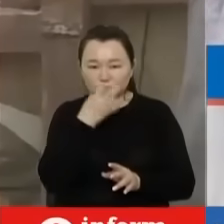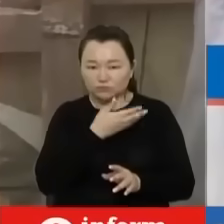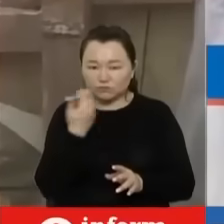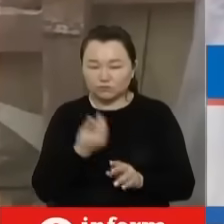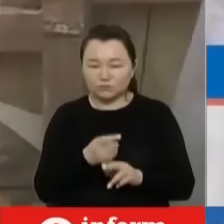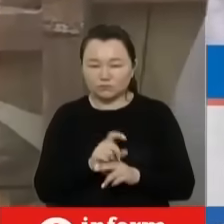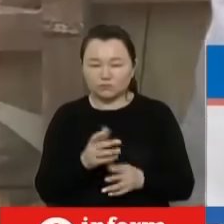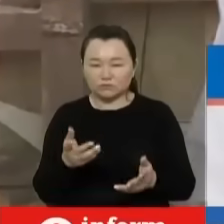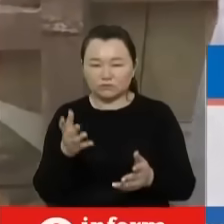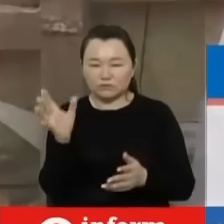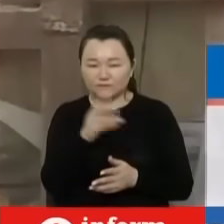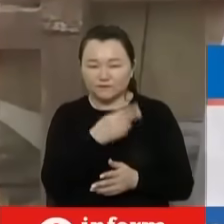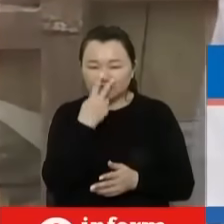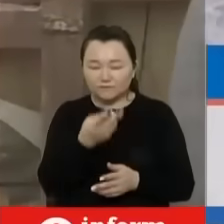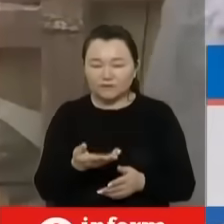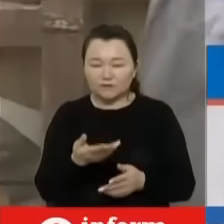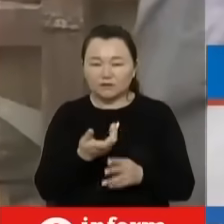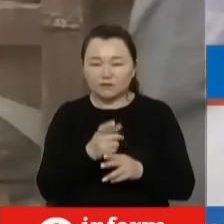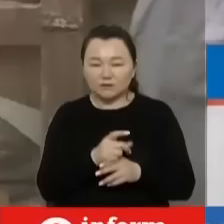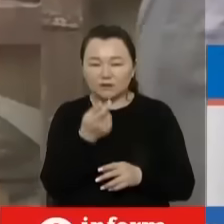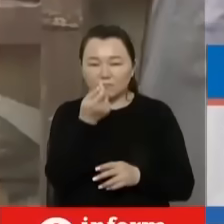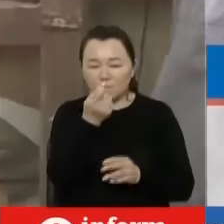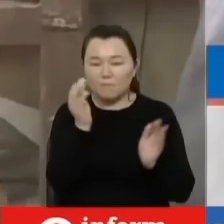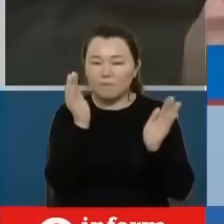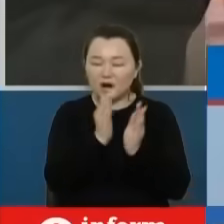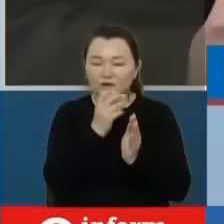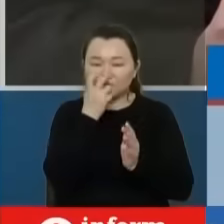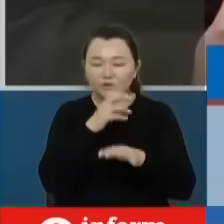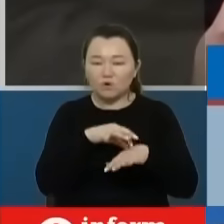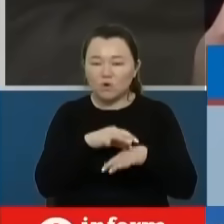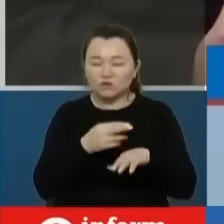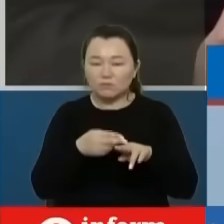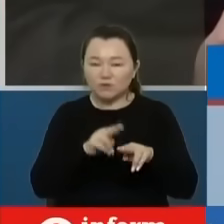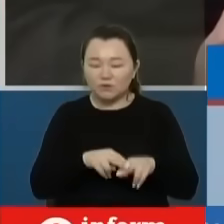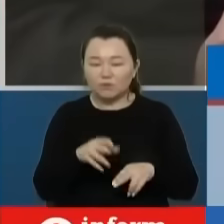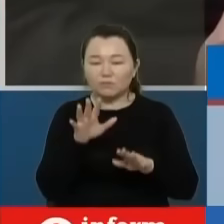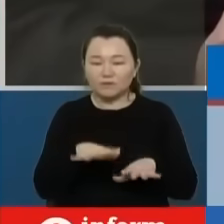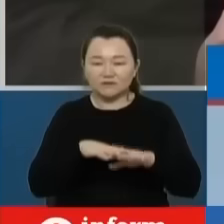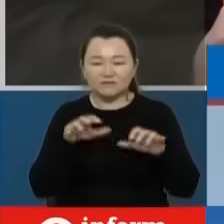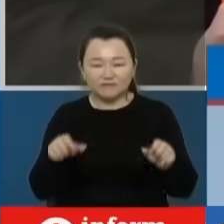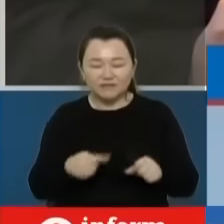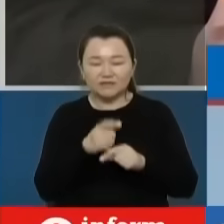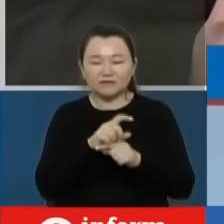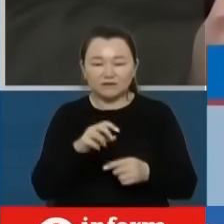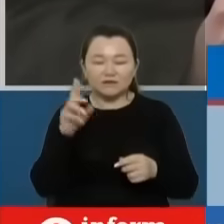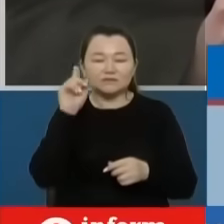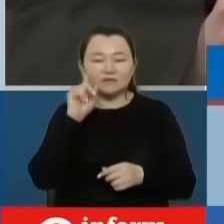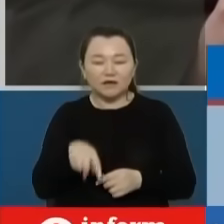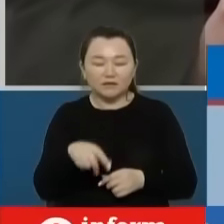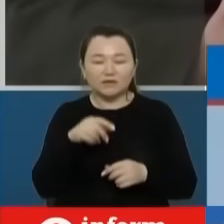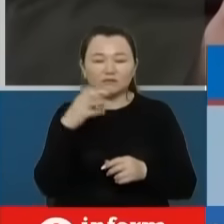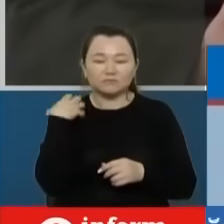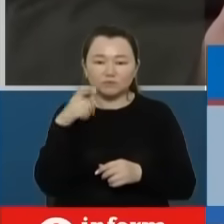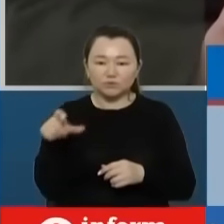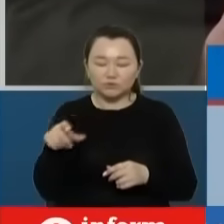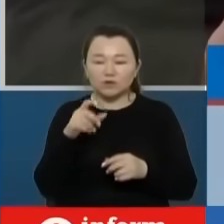енді қандай, көріп тұрсыздар ғой енді. Ол аз ғана сасы шығар, өйткені ол тері. Ал жергілікті биліктің өкілдері мәселеден хабардар екен, шенеуніктер